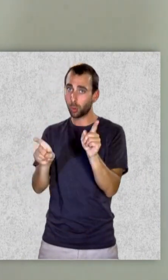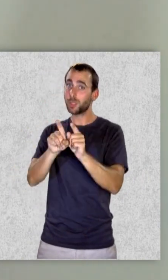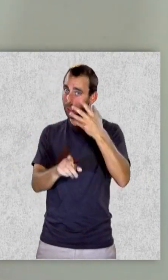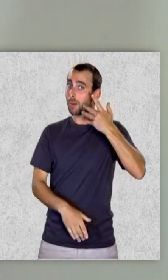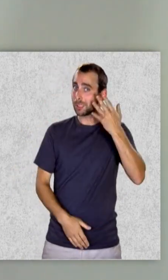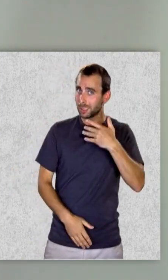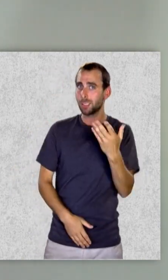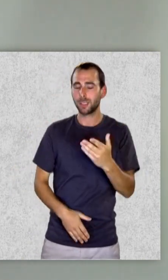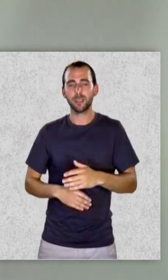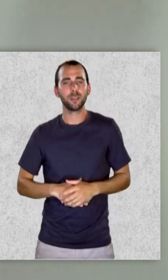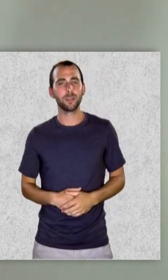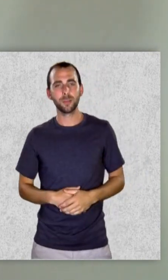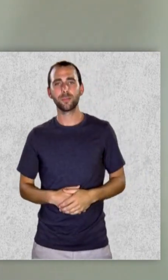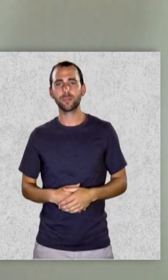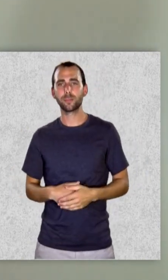signes et de LPC